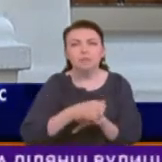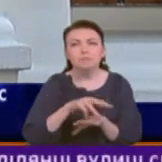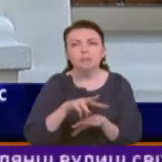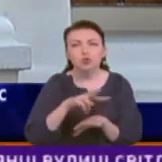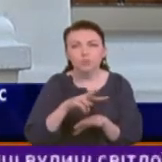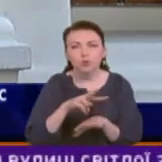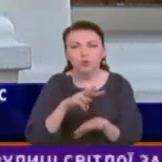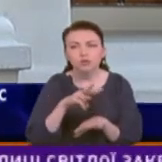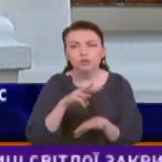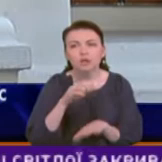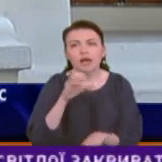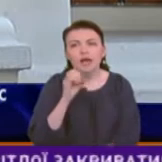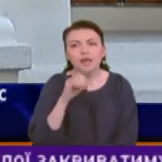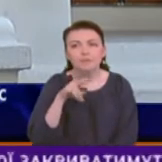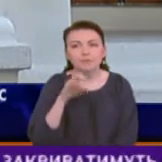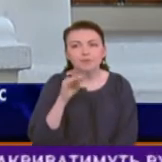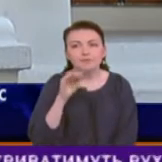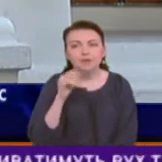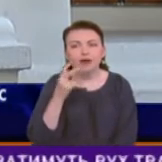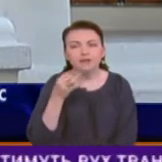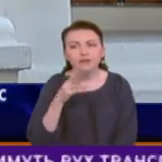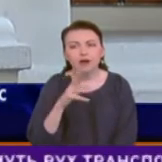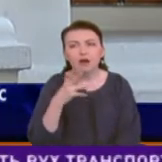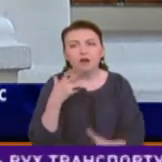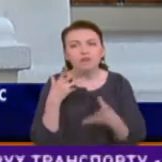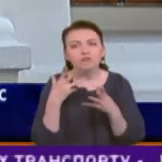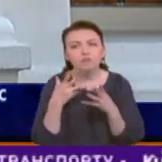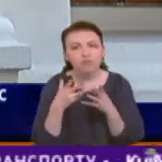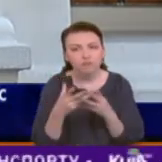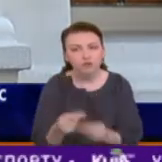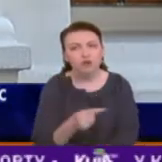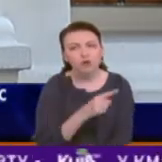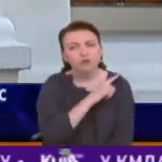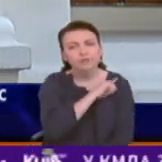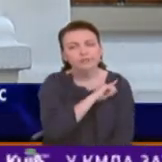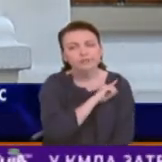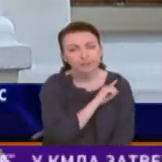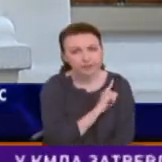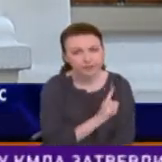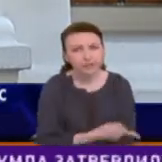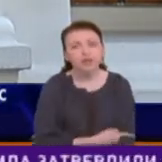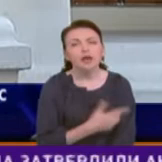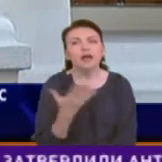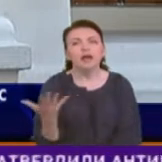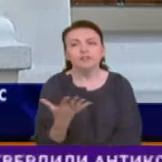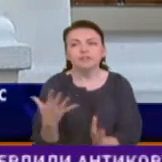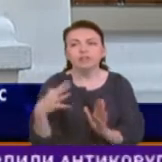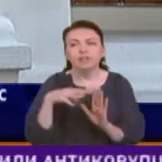митрополита Епіфанія, впливають ті сили, які